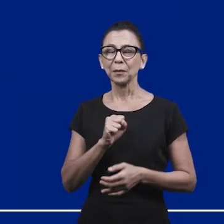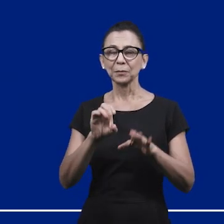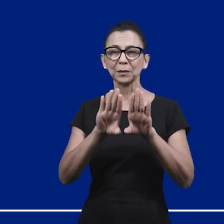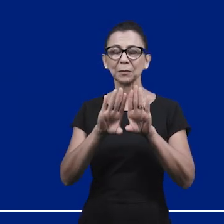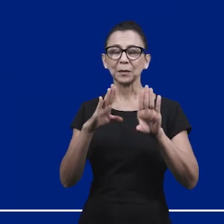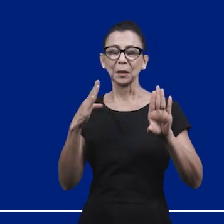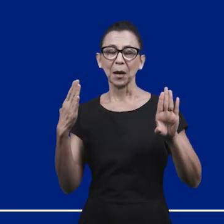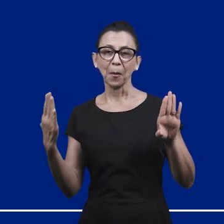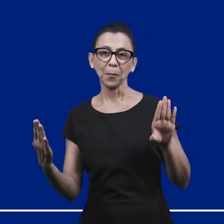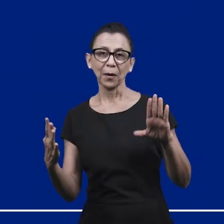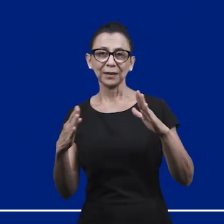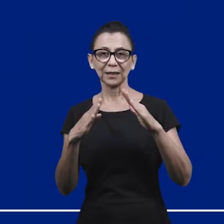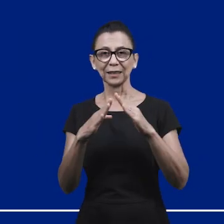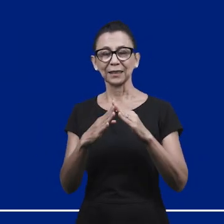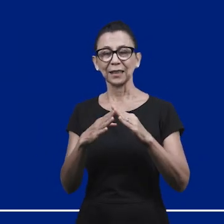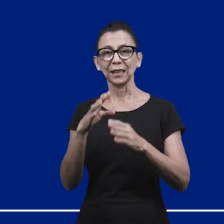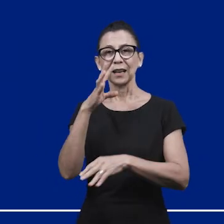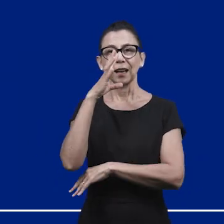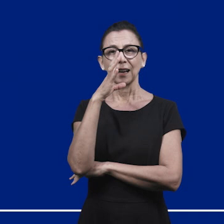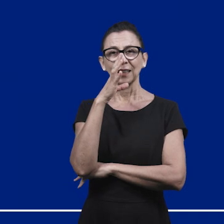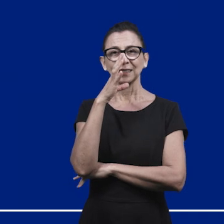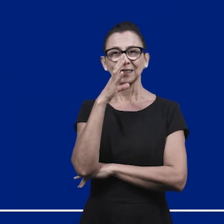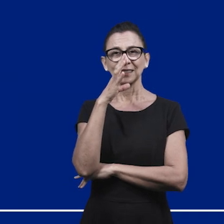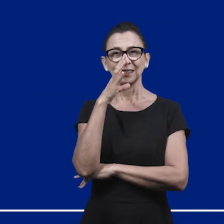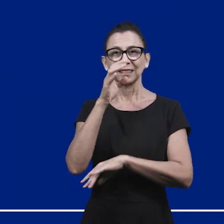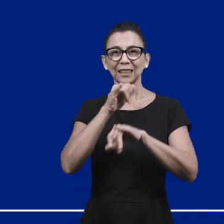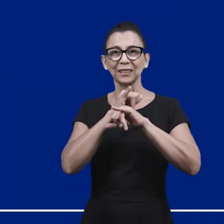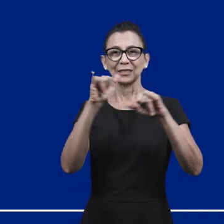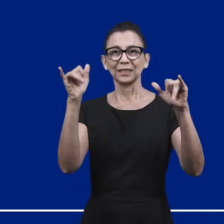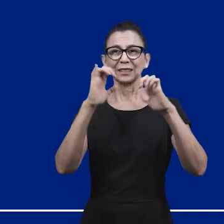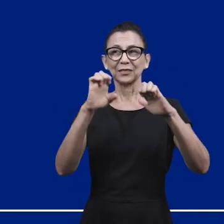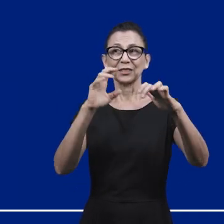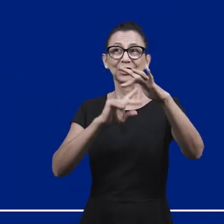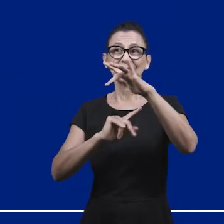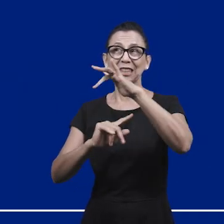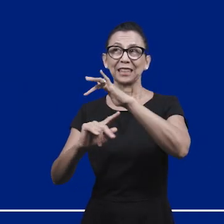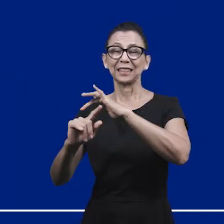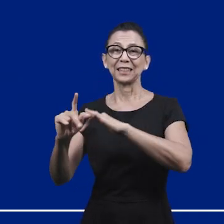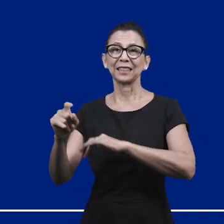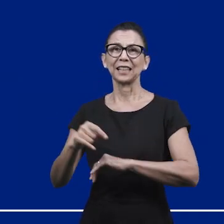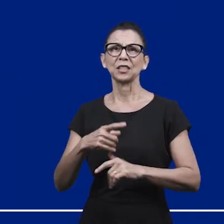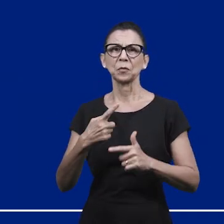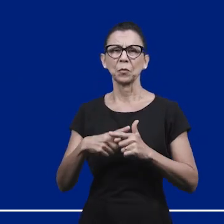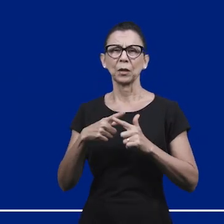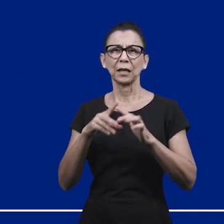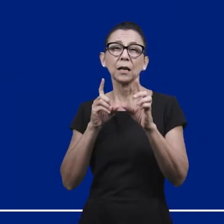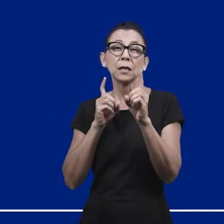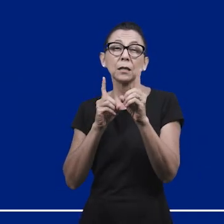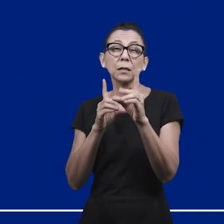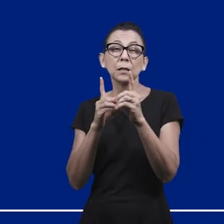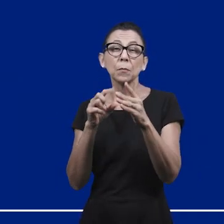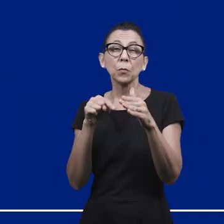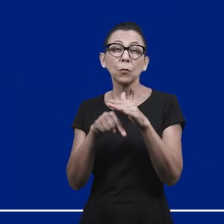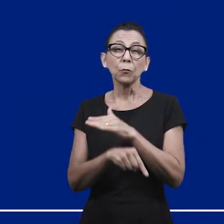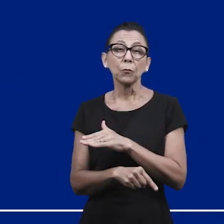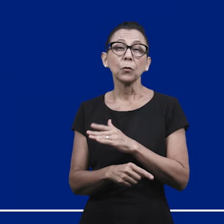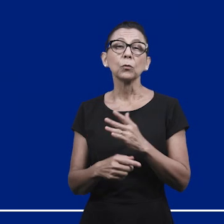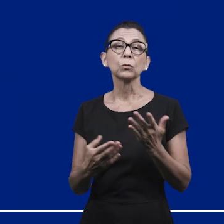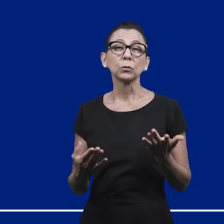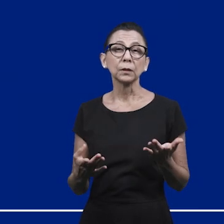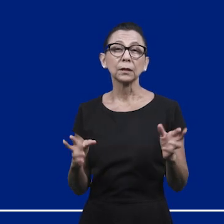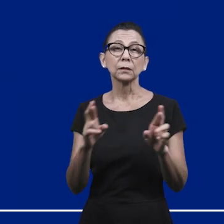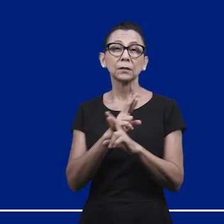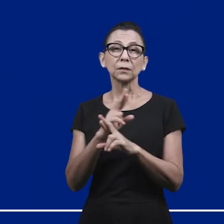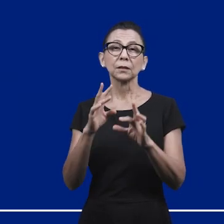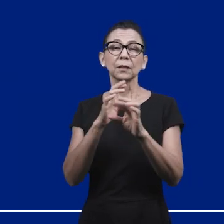porte de notre maison pour assister à la programmation en annonçant l'évangile éternel, lequel apporte l'approfondissement de la